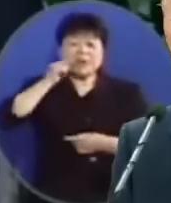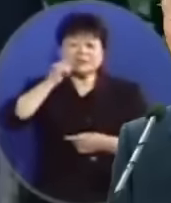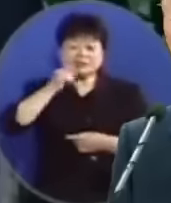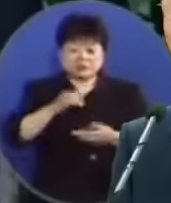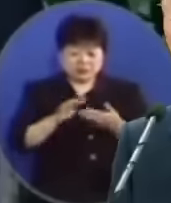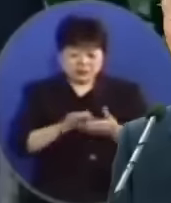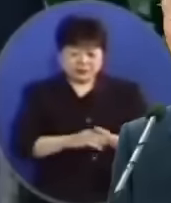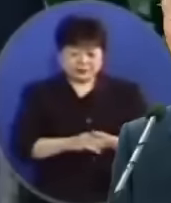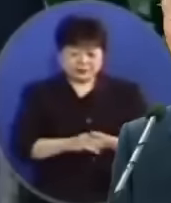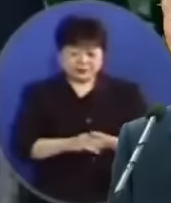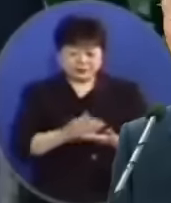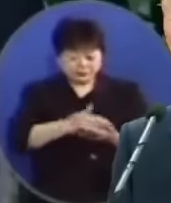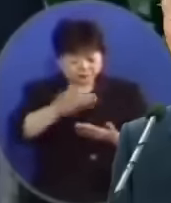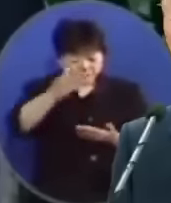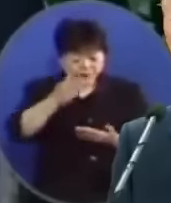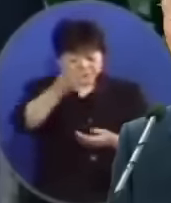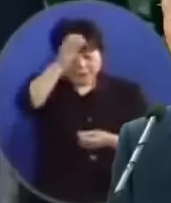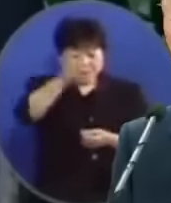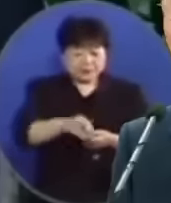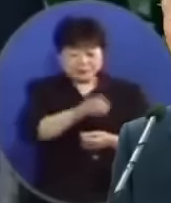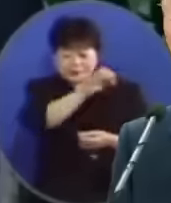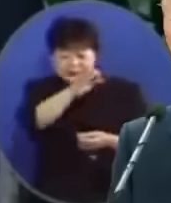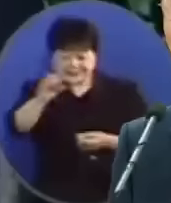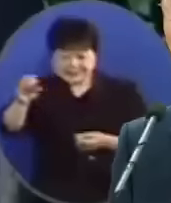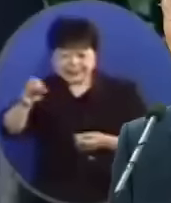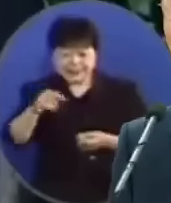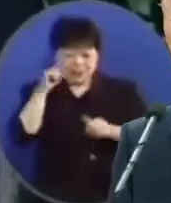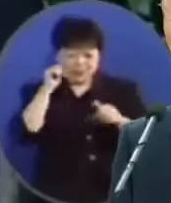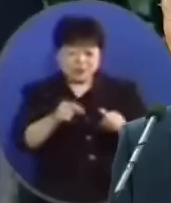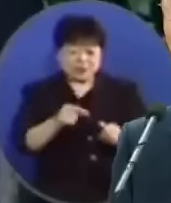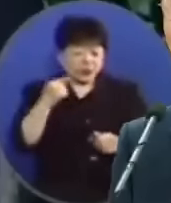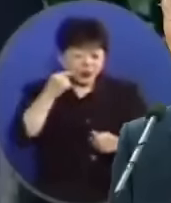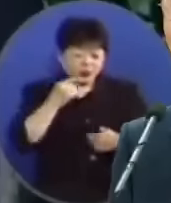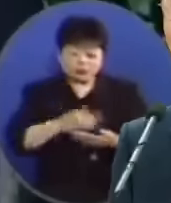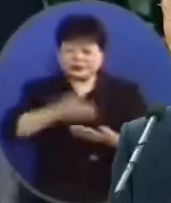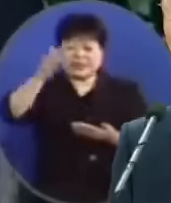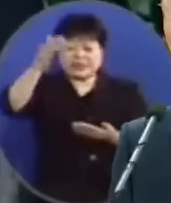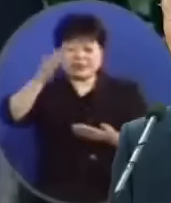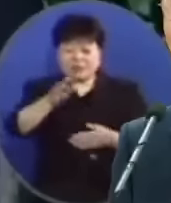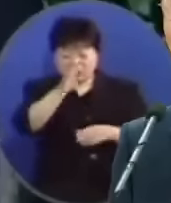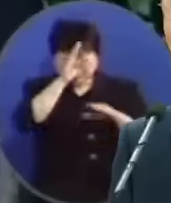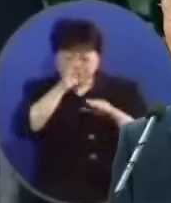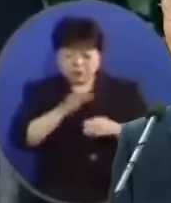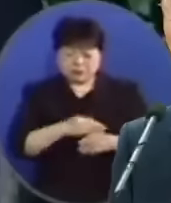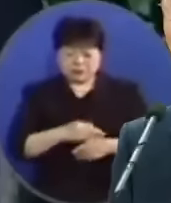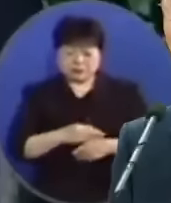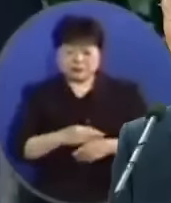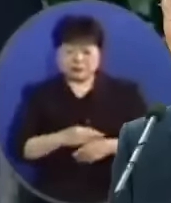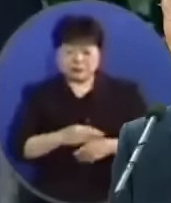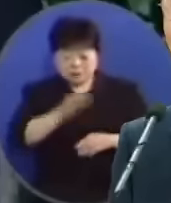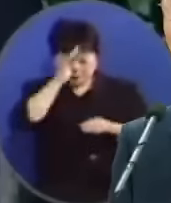나면은 독을 쫓아내고 십자가의 명령으로 쫓아내고 병은 가는